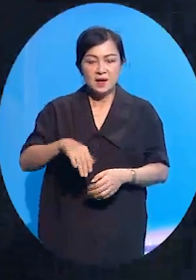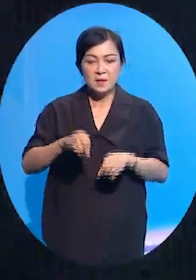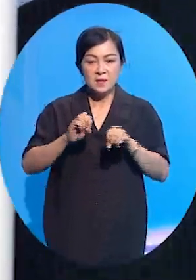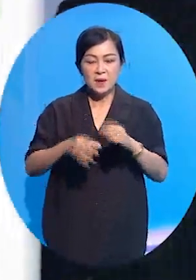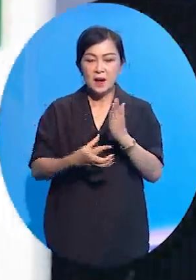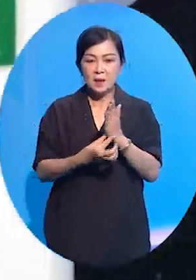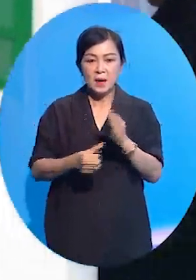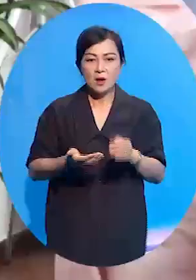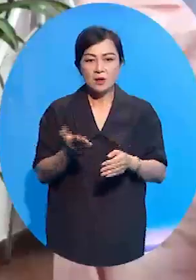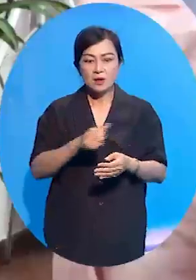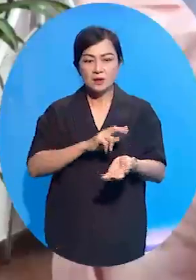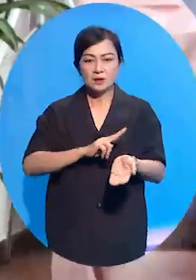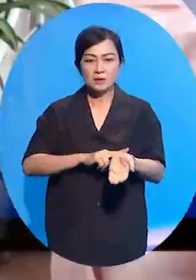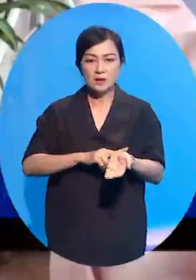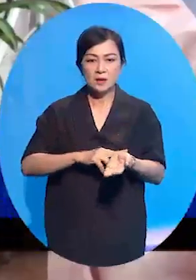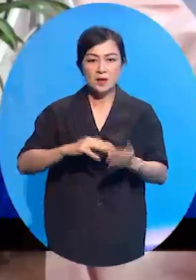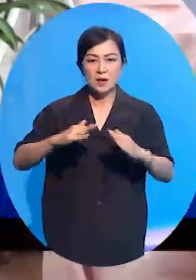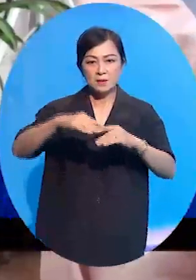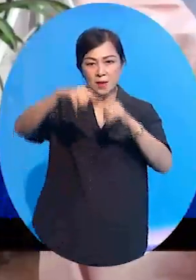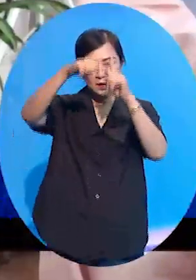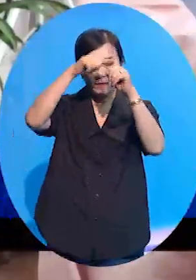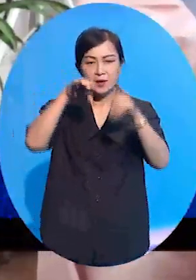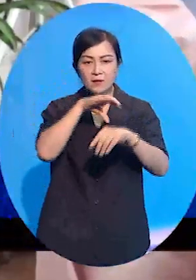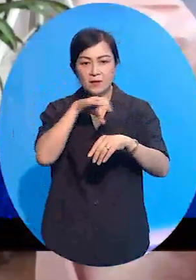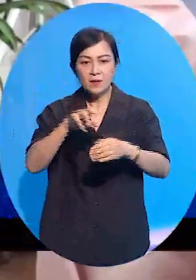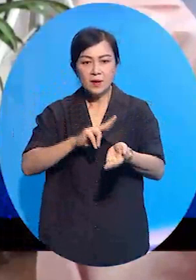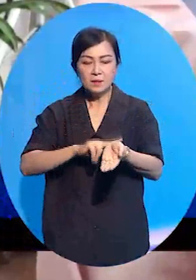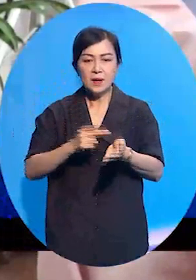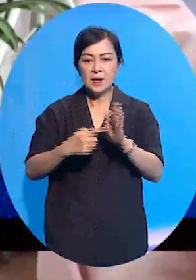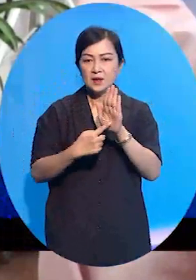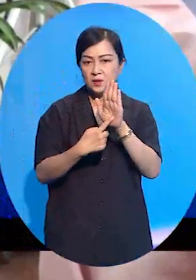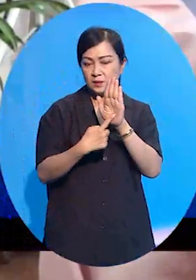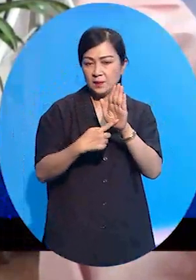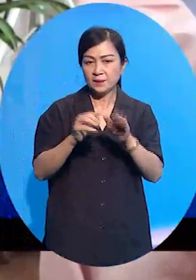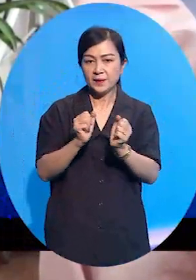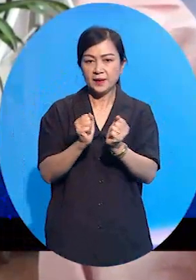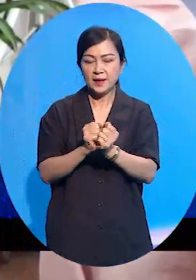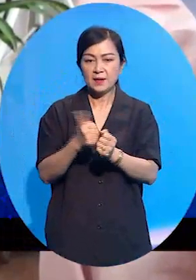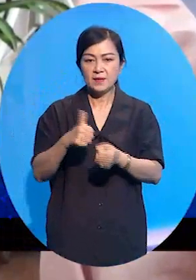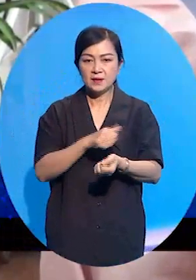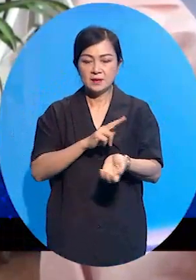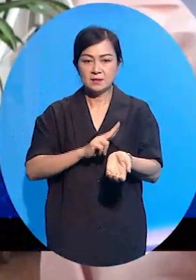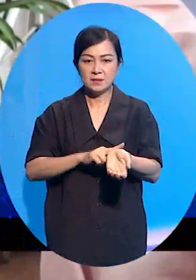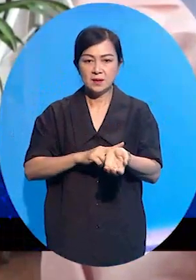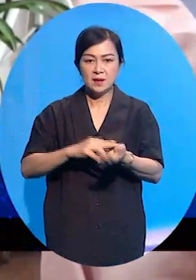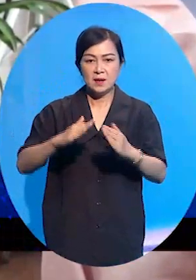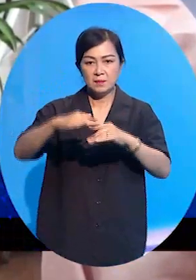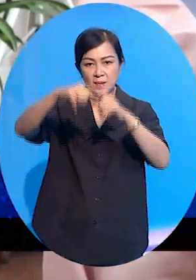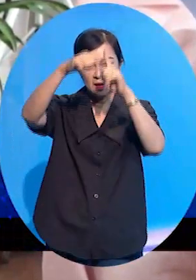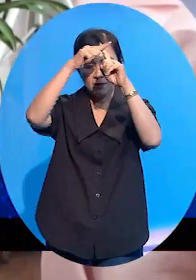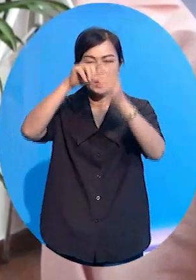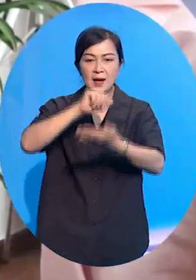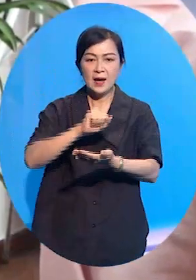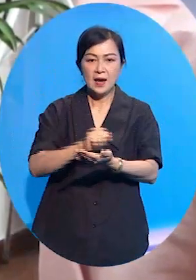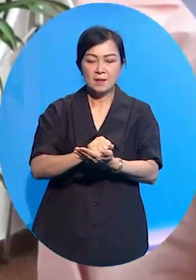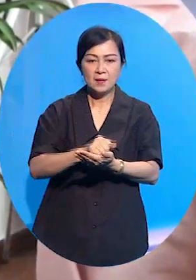máu cho người bệnh. Bệnh viện Hồng Mỹ Sài Gòn lấy phương châm người bệnh làm trung tâm, tất cả vì người bệnh, cho nên Bệnh viện Hồng Mỹ Sài Gòn đã áp